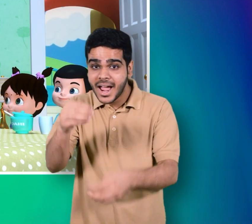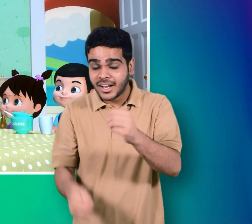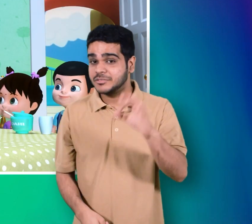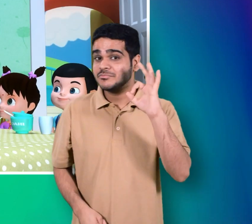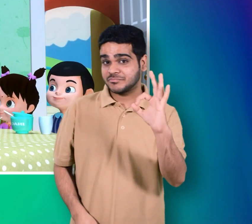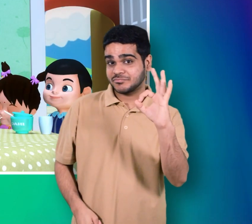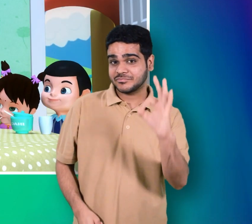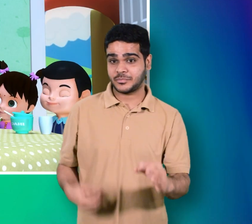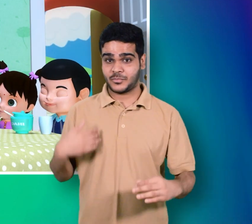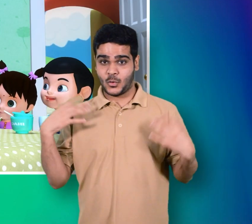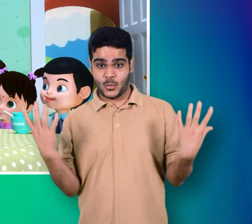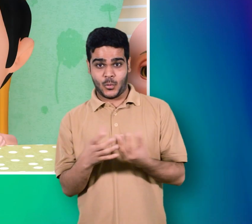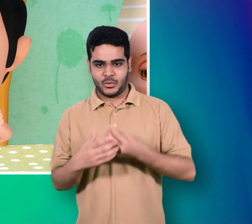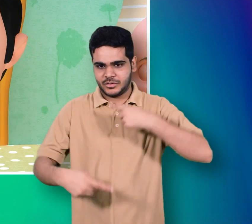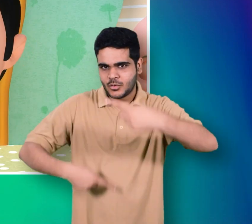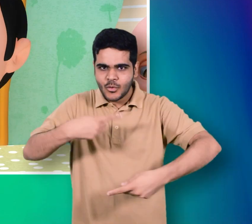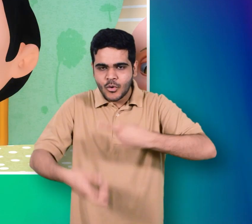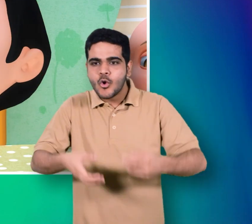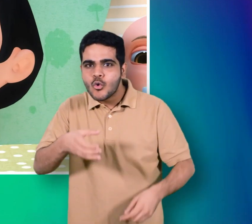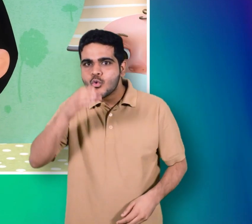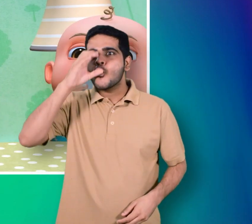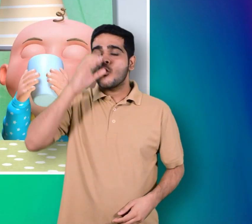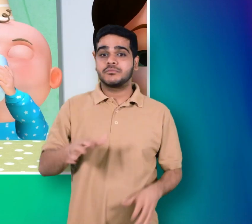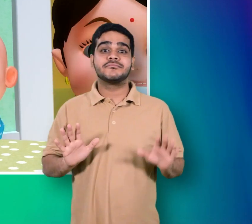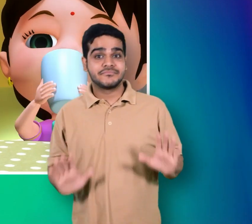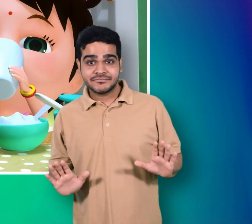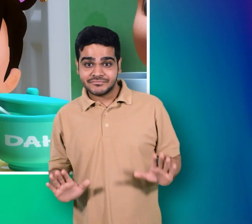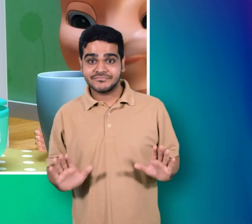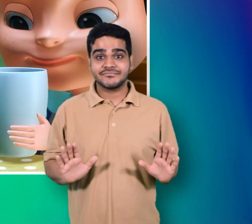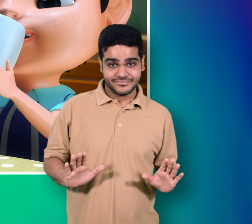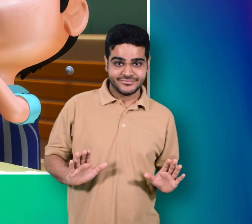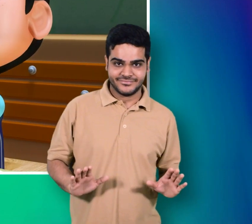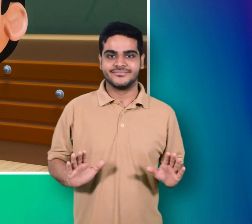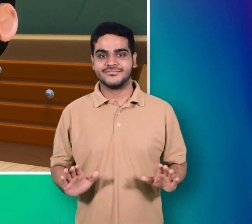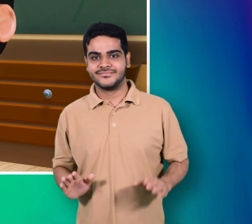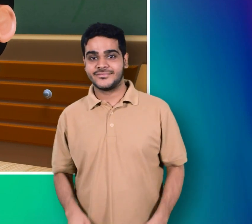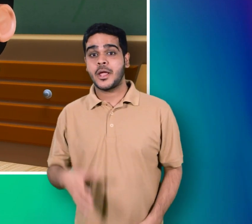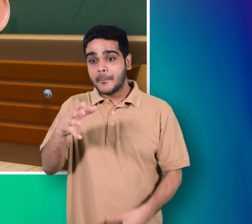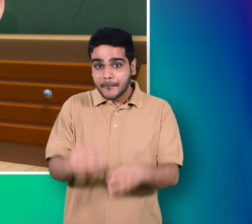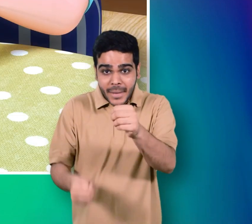इसका दूध बड़ा गुणकारी, पीते हम रोज नियम से।